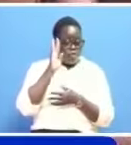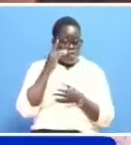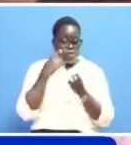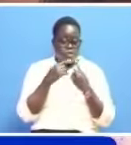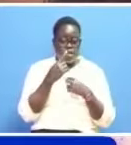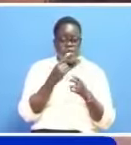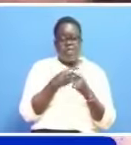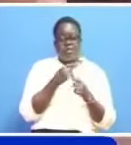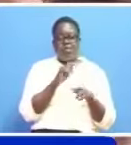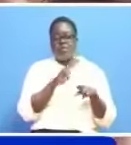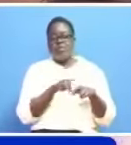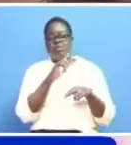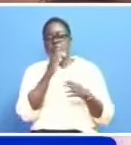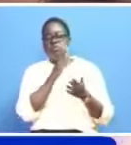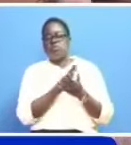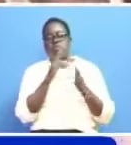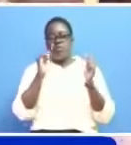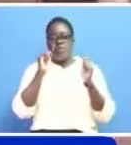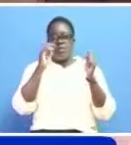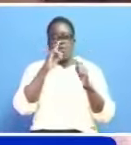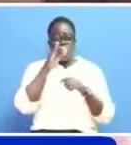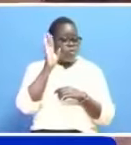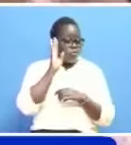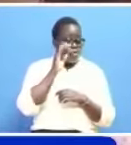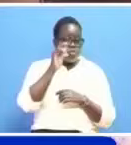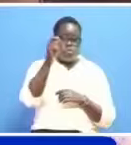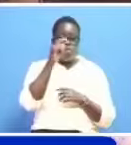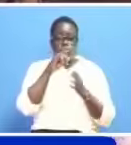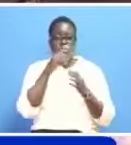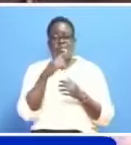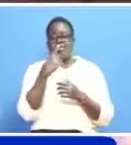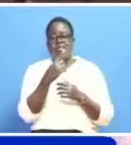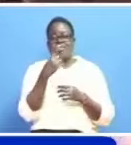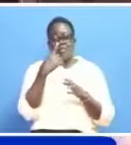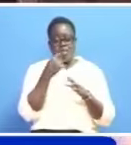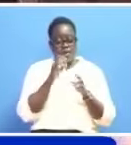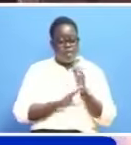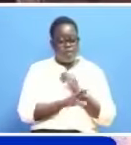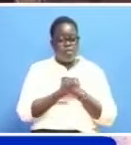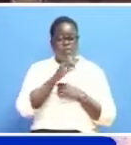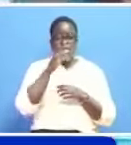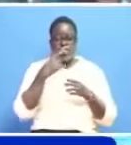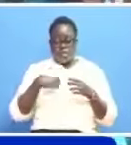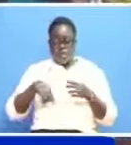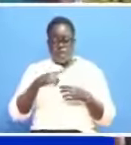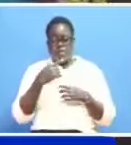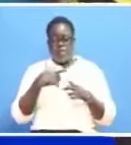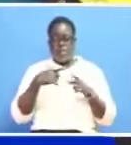chini mkasema tuzitishe maandamano ndio tusikize President vile atasema. Injini yetu, wacha inji tuipeleke mbele.